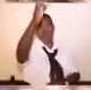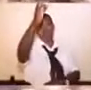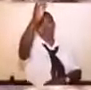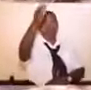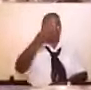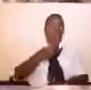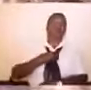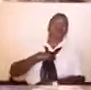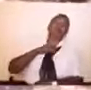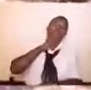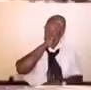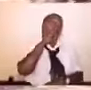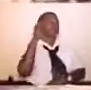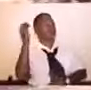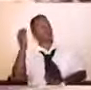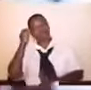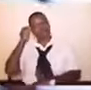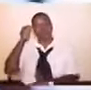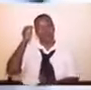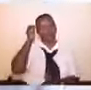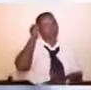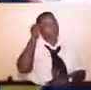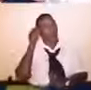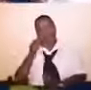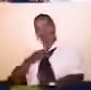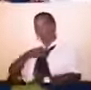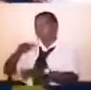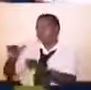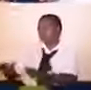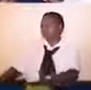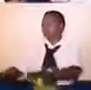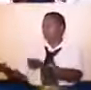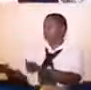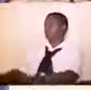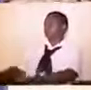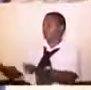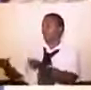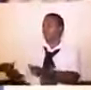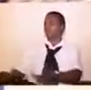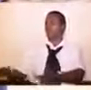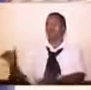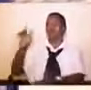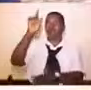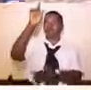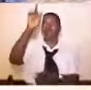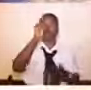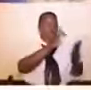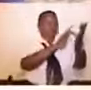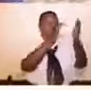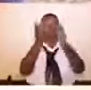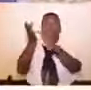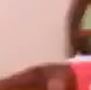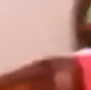Shi ine shishibe ine jikalila fie muli